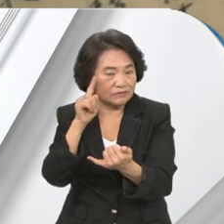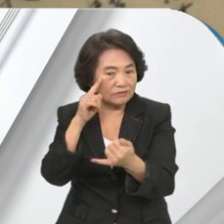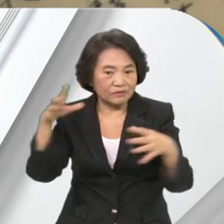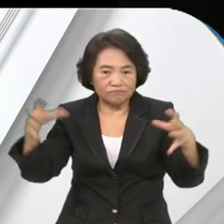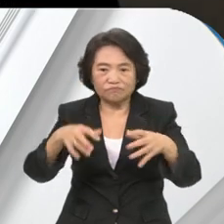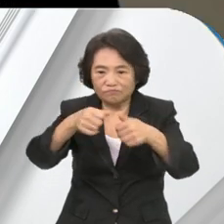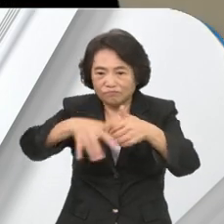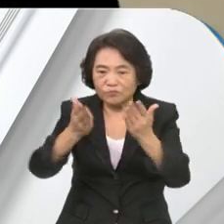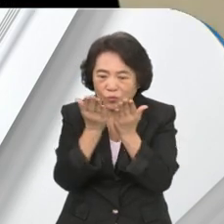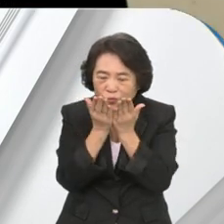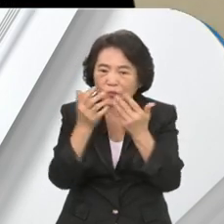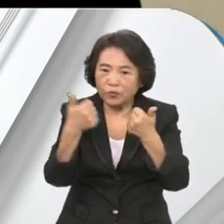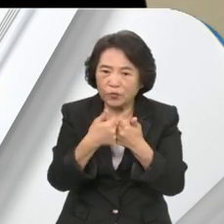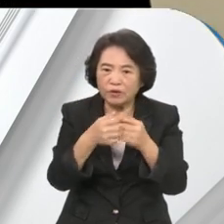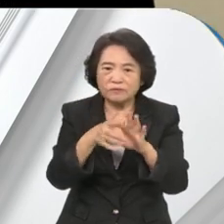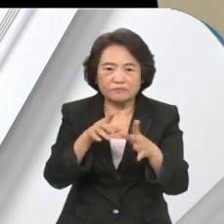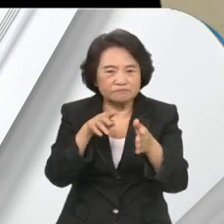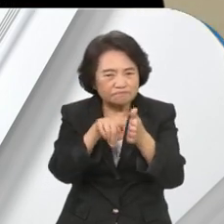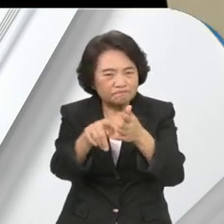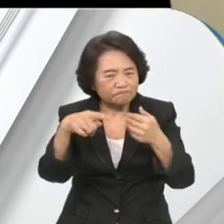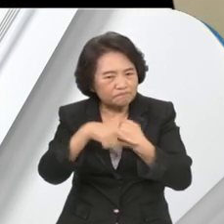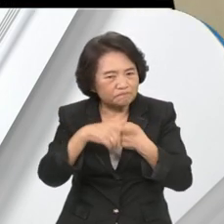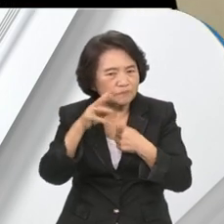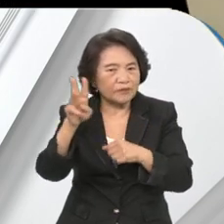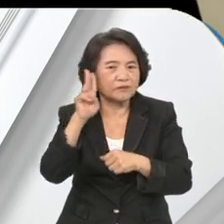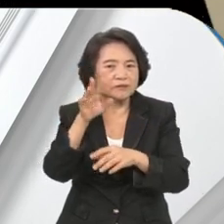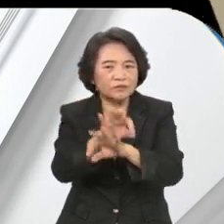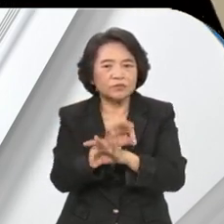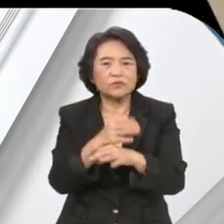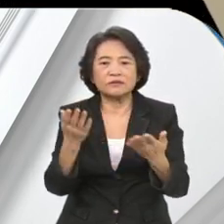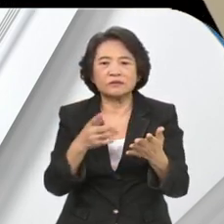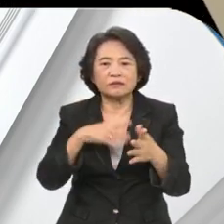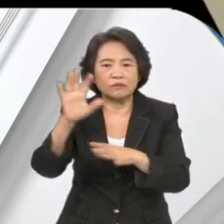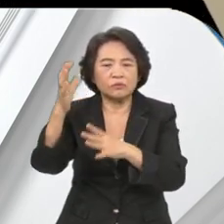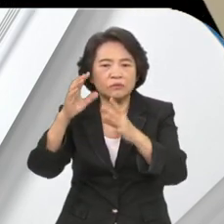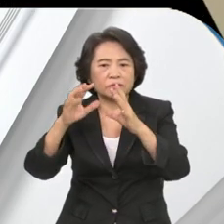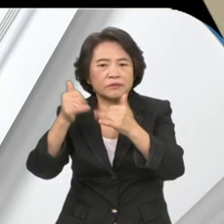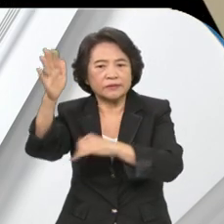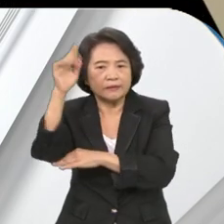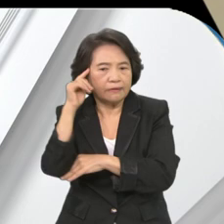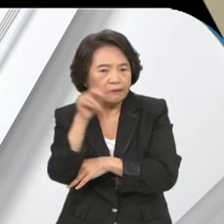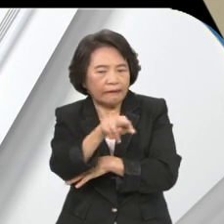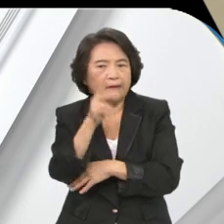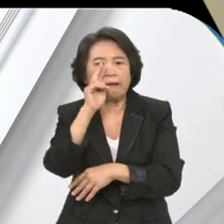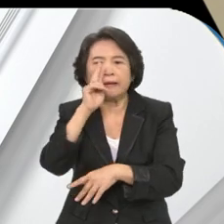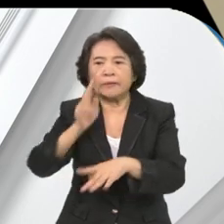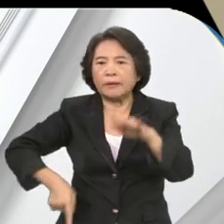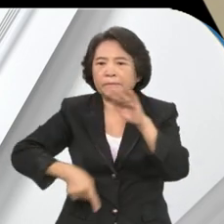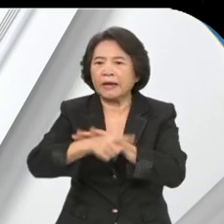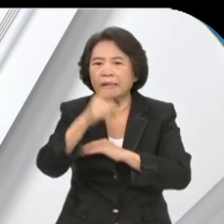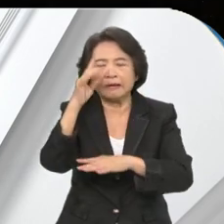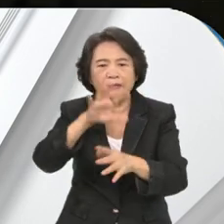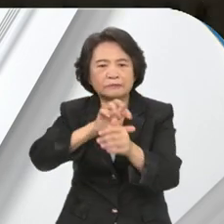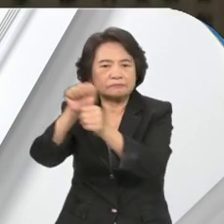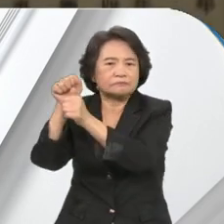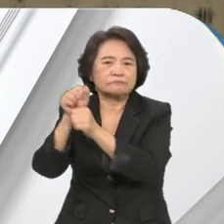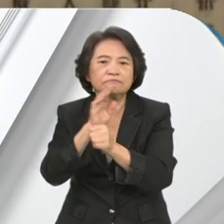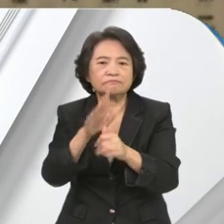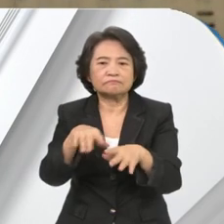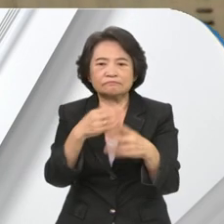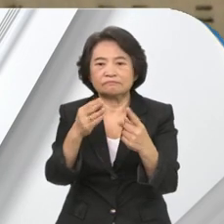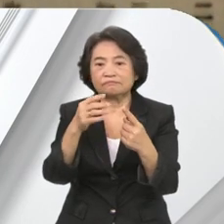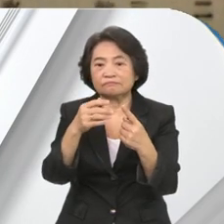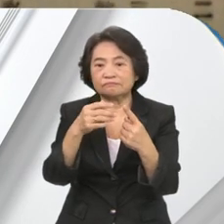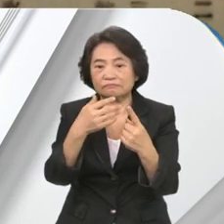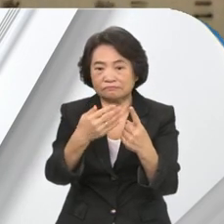读书会讨论哲学思想。三月份呢，本届民政府因为又想要颠覆政权，1952年就